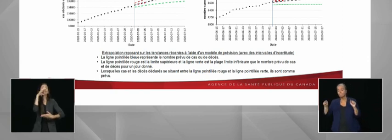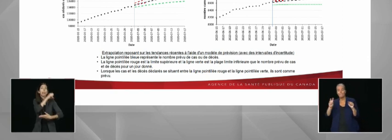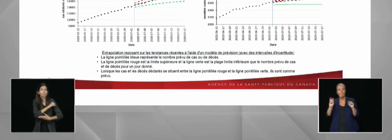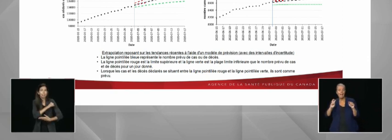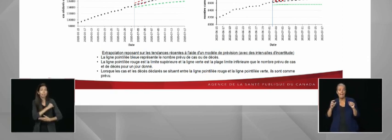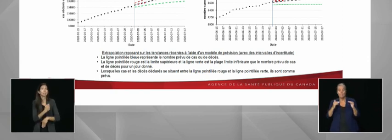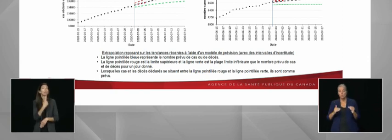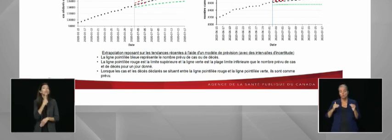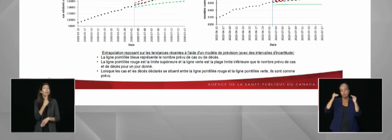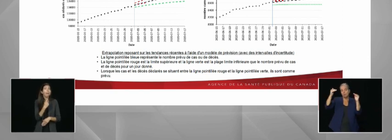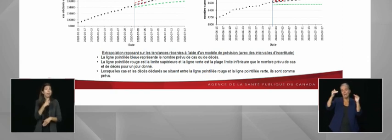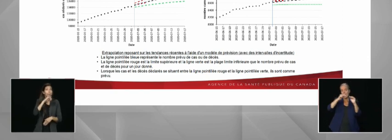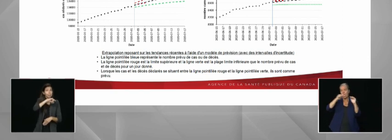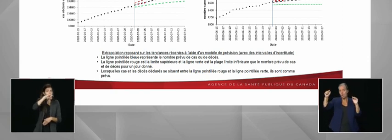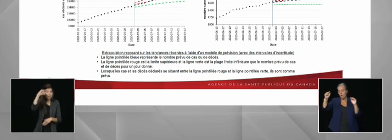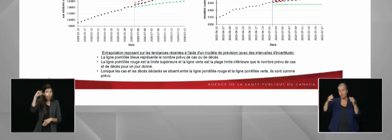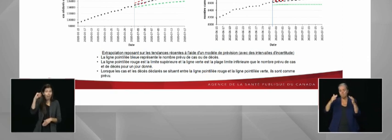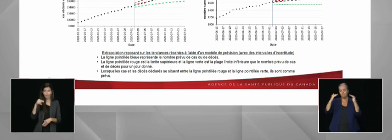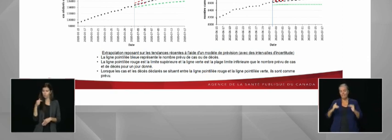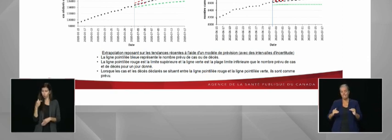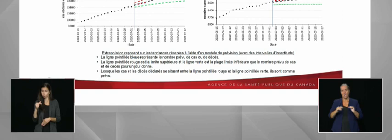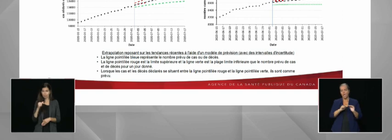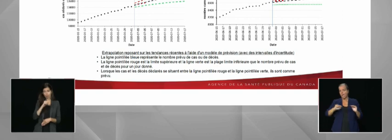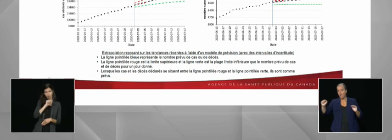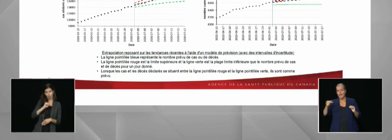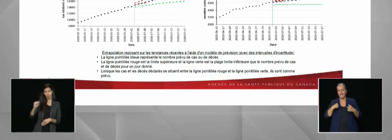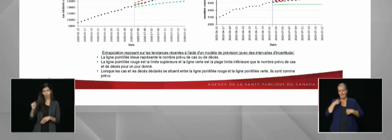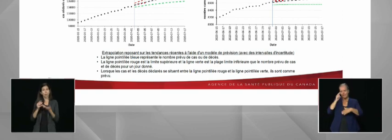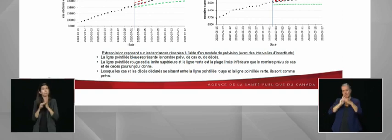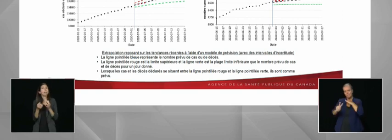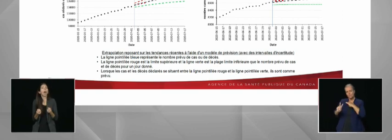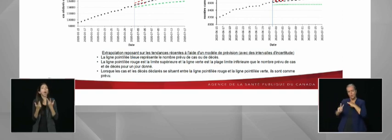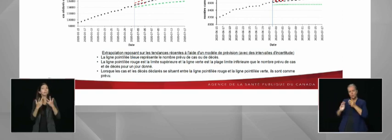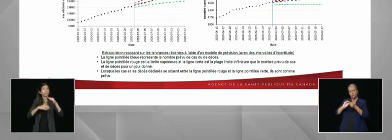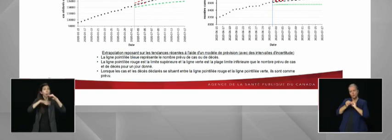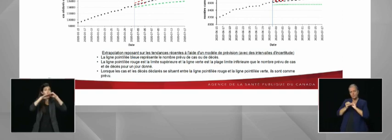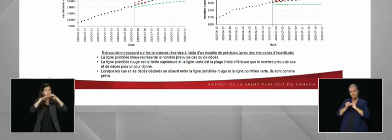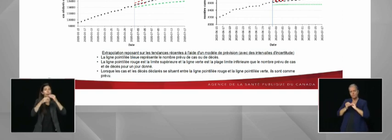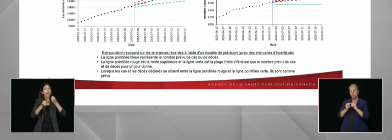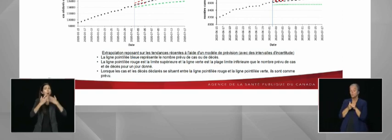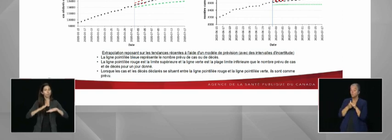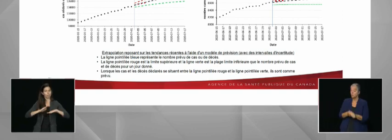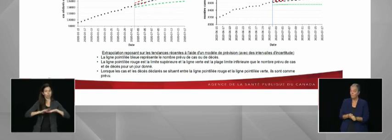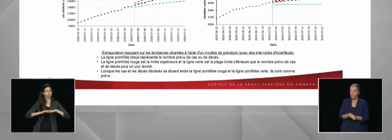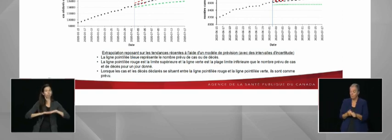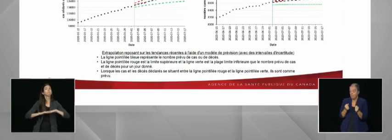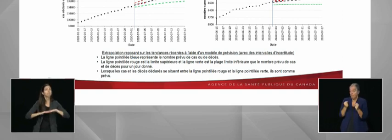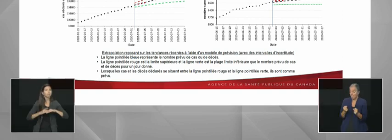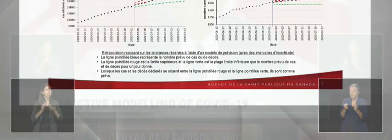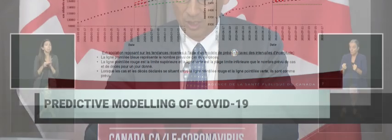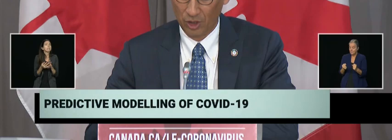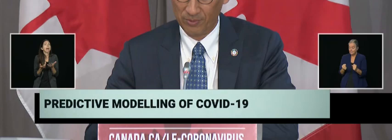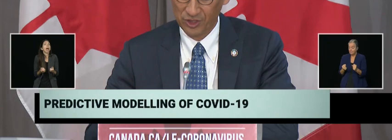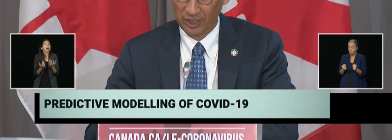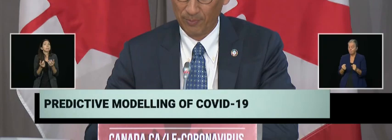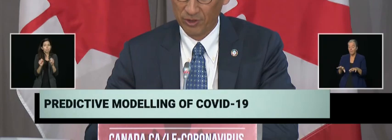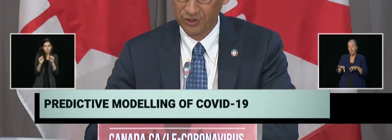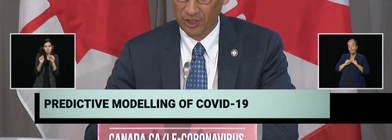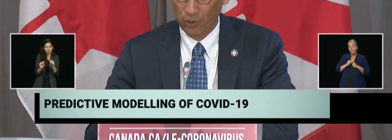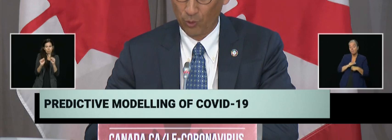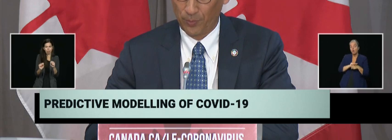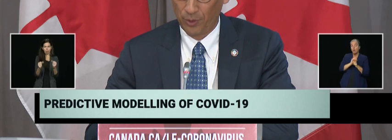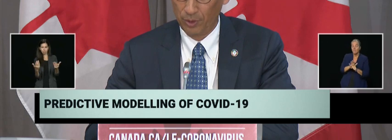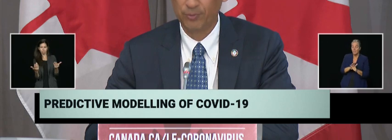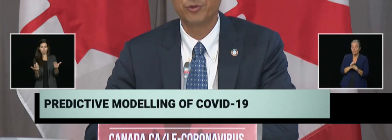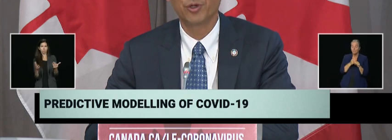estimation, qui est fondée sur les prévisions de cas possibles à partir d'un moment donné, le 2 juillet, comme je l'ai